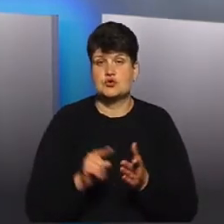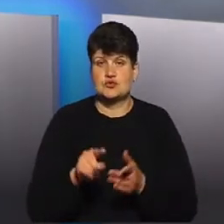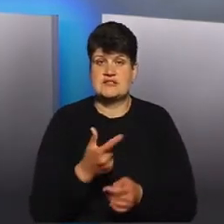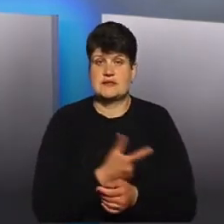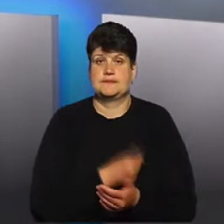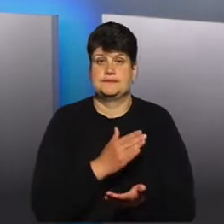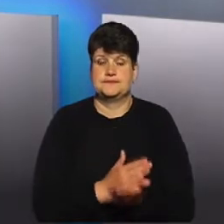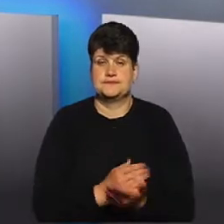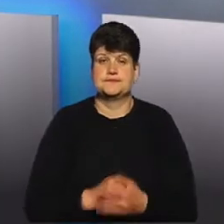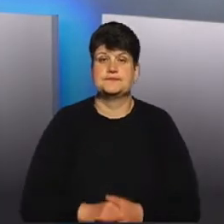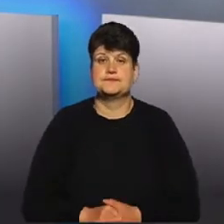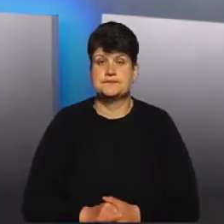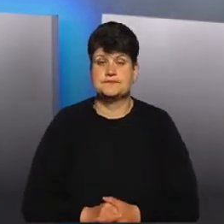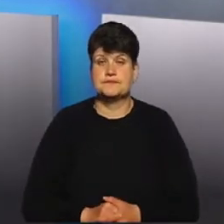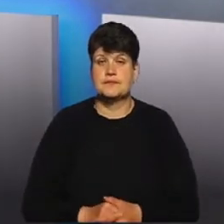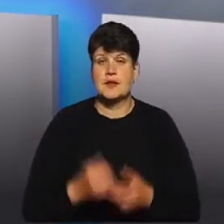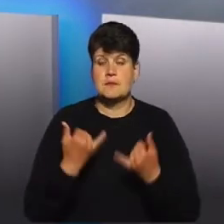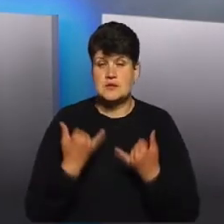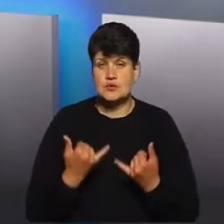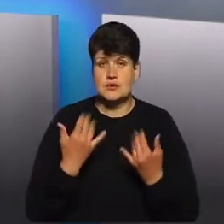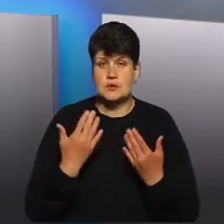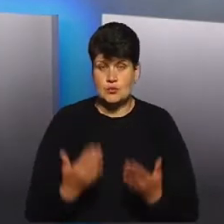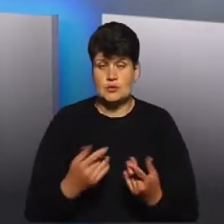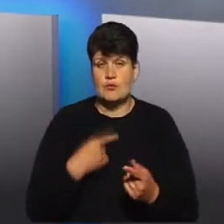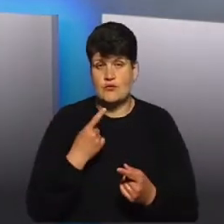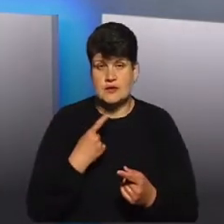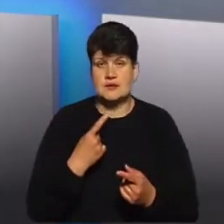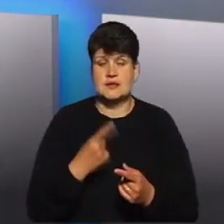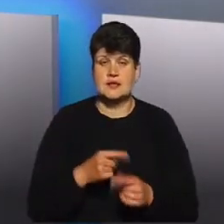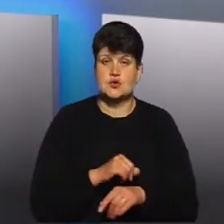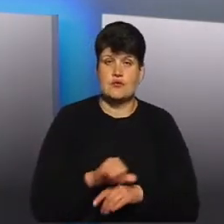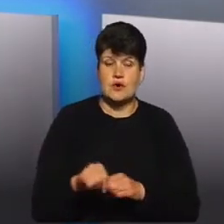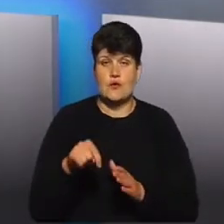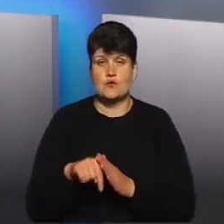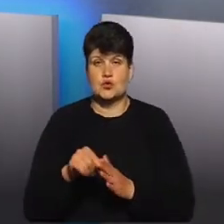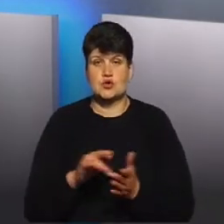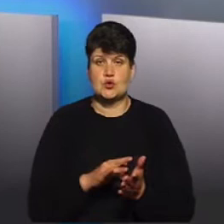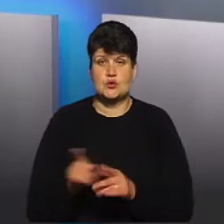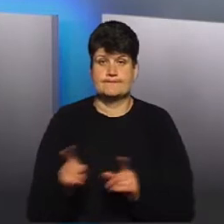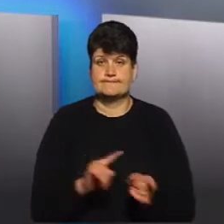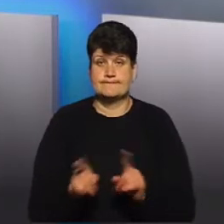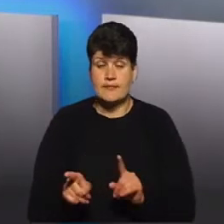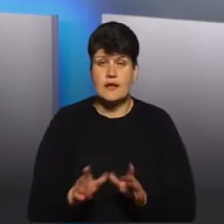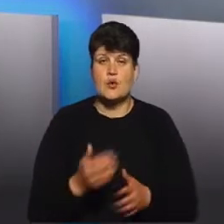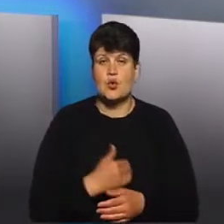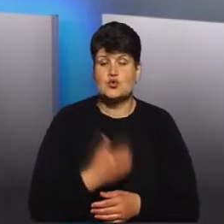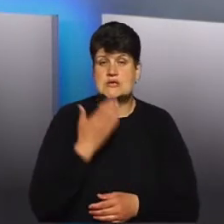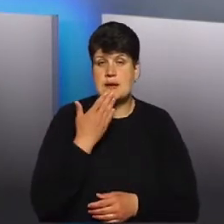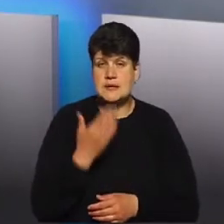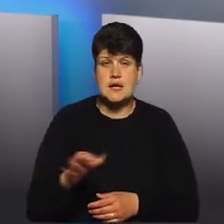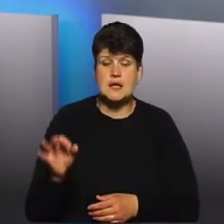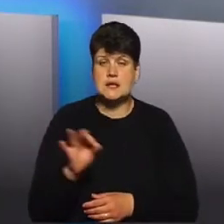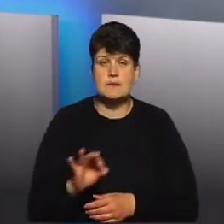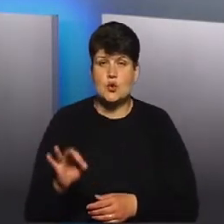так сьогодні будемо з зовнішнього туризму на внутрішній переходити кілька разів туди-сюди. Хочу запитати про, бо ж туристична агенція, вона не